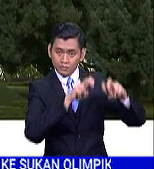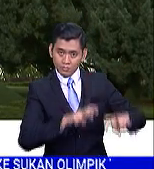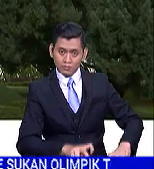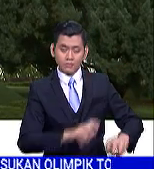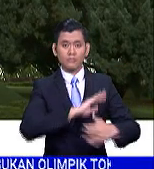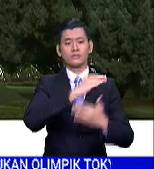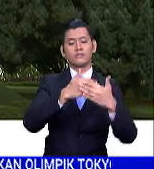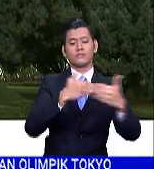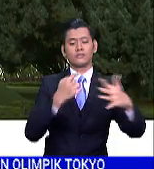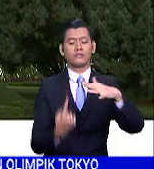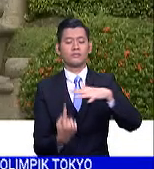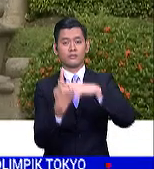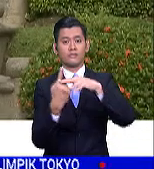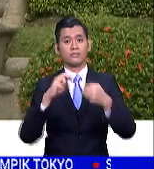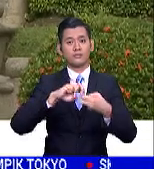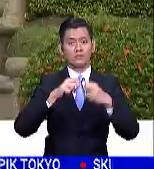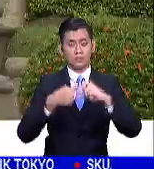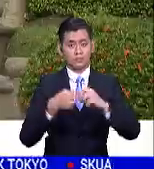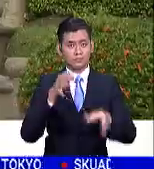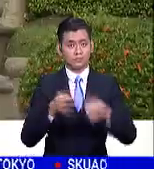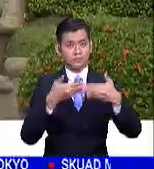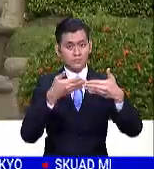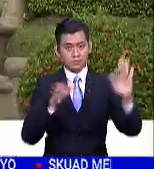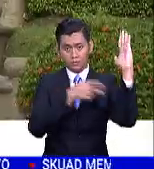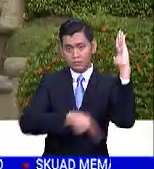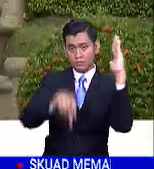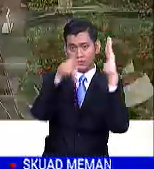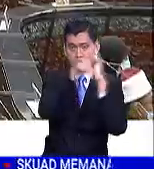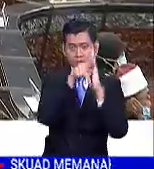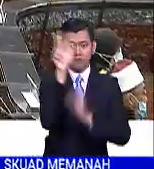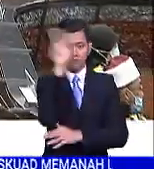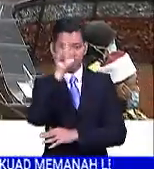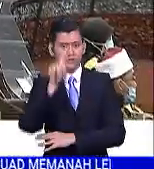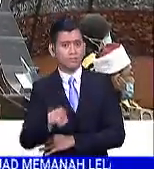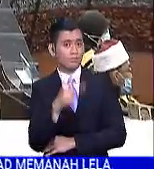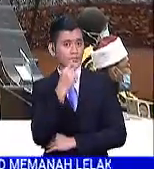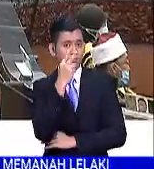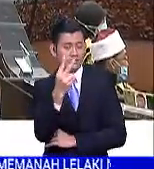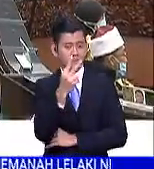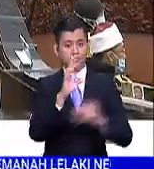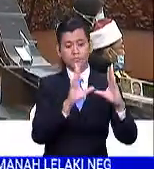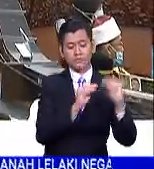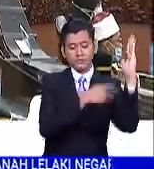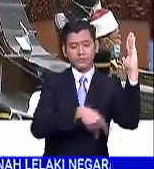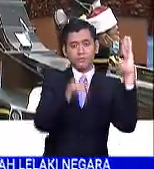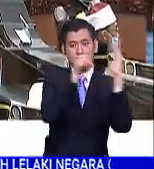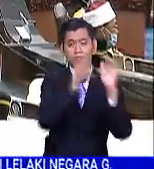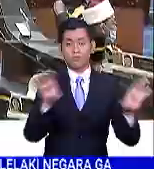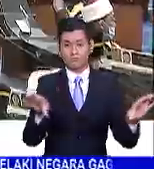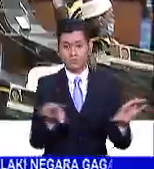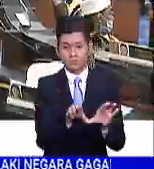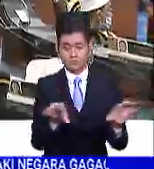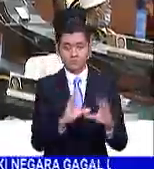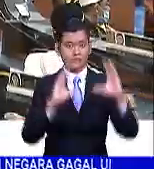timbul masalah selepas pelaksanaannya. Kerajaan juga perlu mengambil kira sama ada persidangan boleh diadakan secara